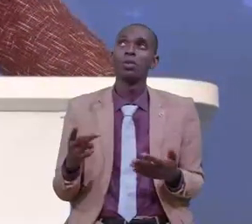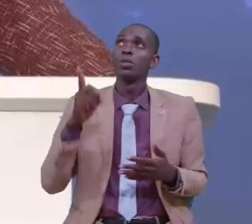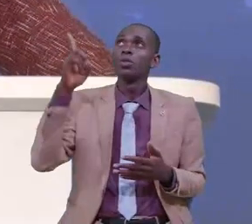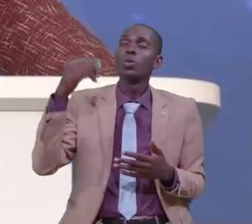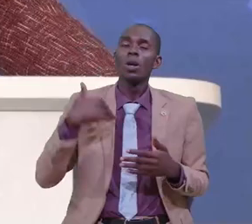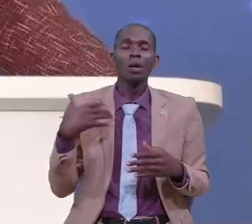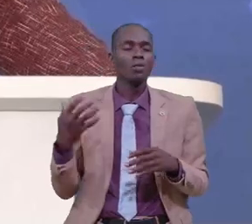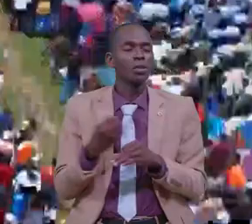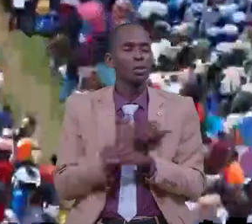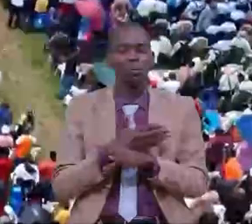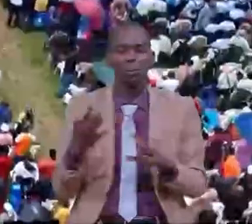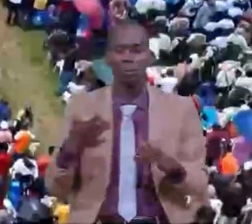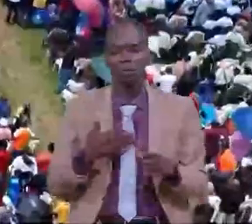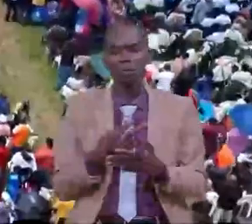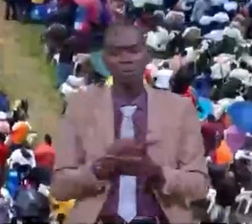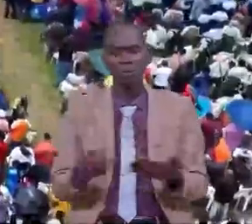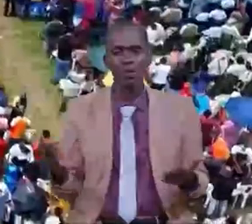Dis-le.